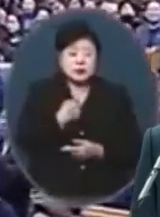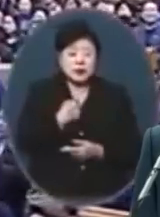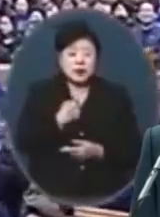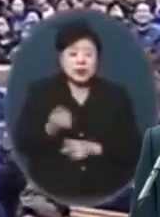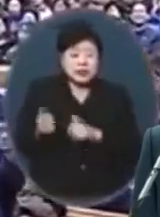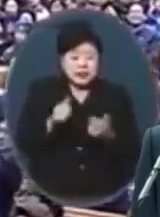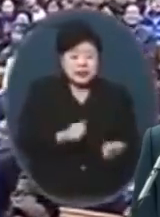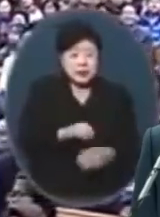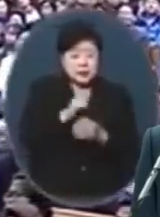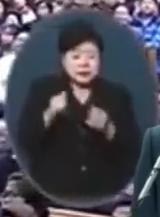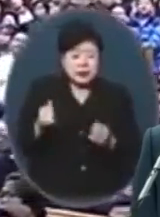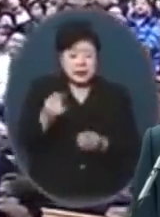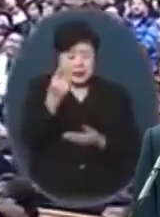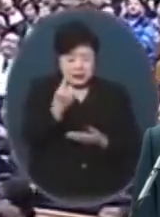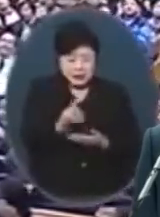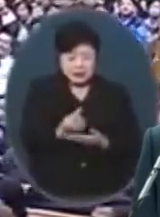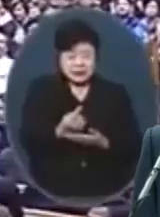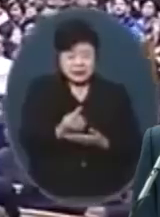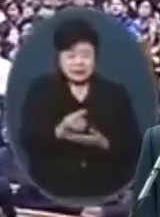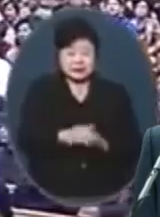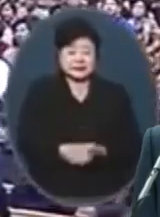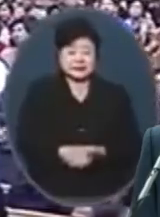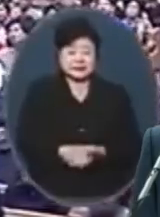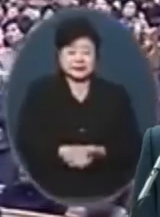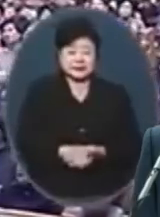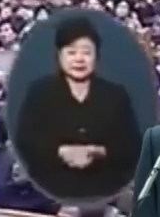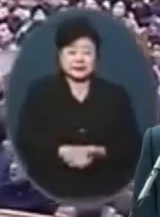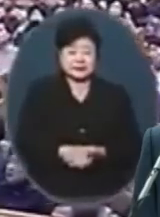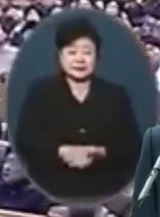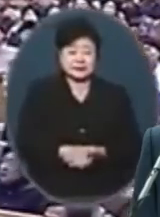지었으므로 사망의 모든 사람에게 이르렀느니라.